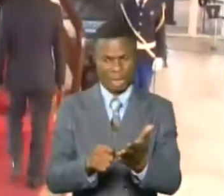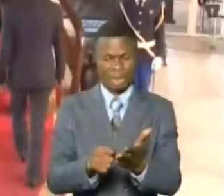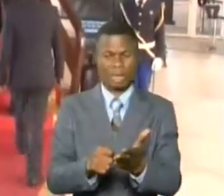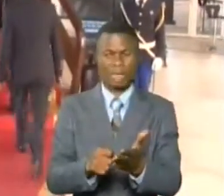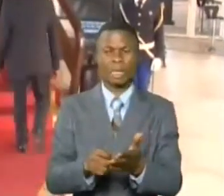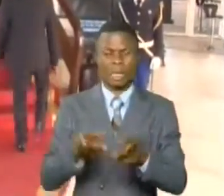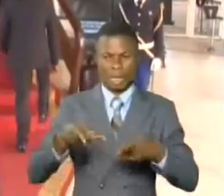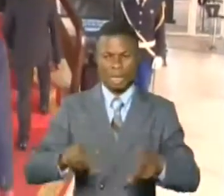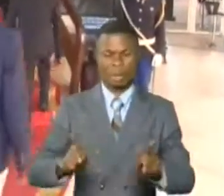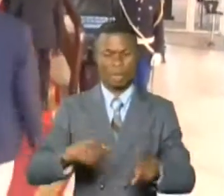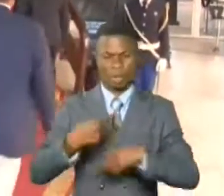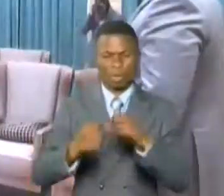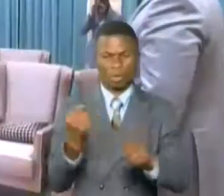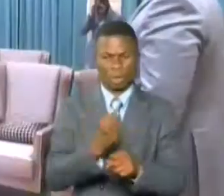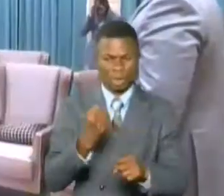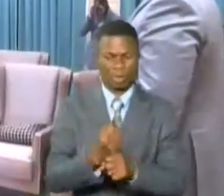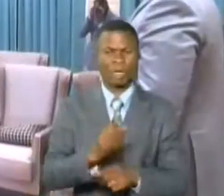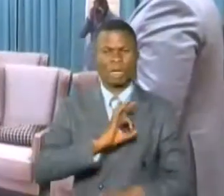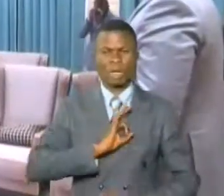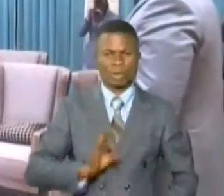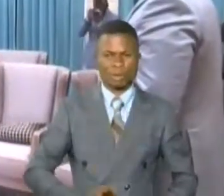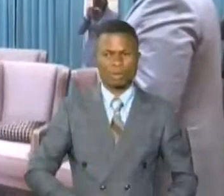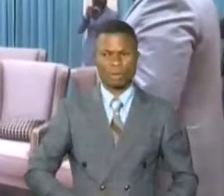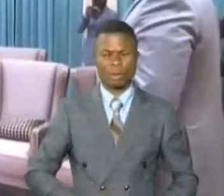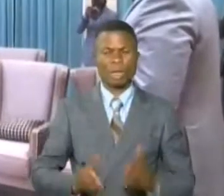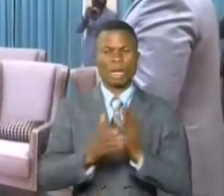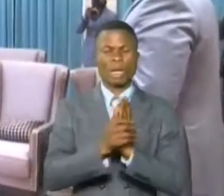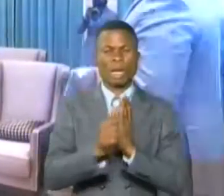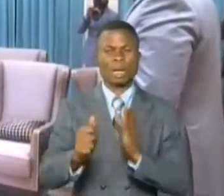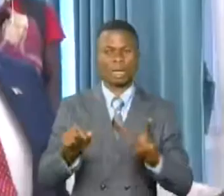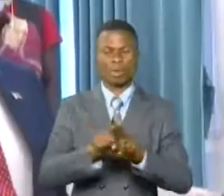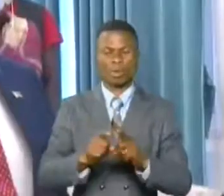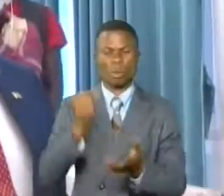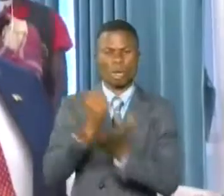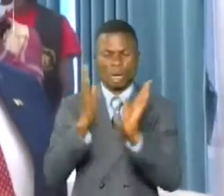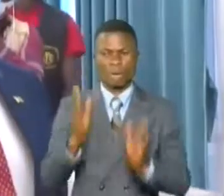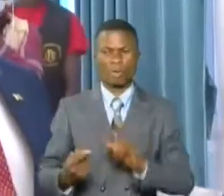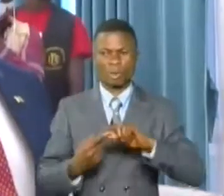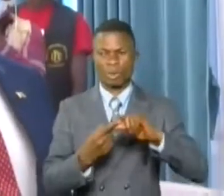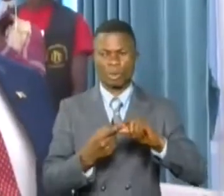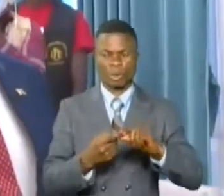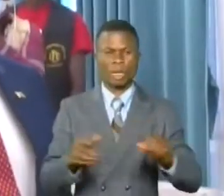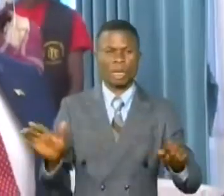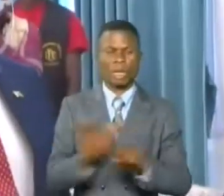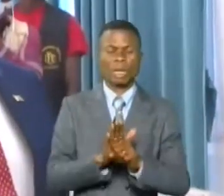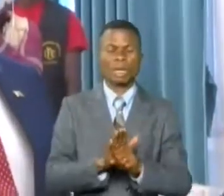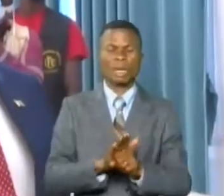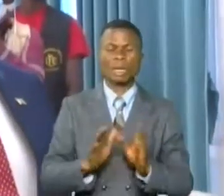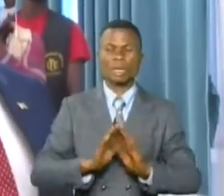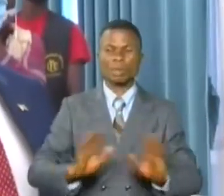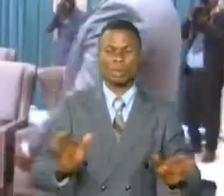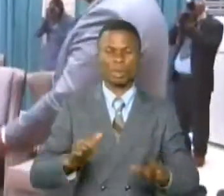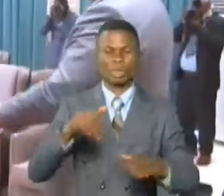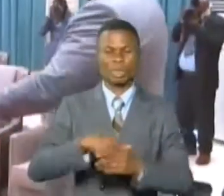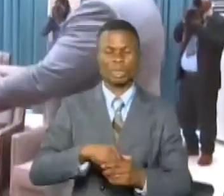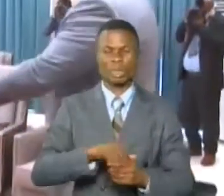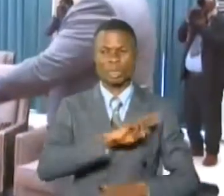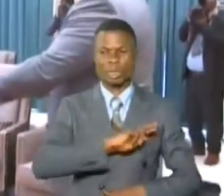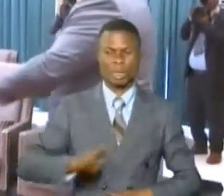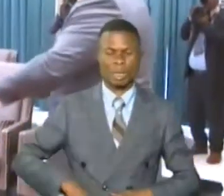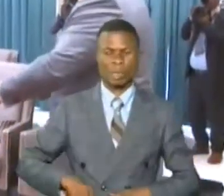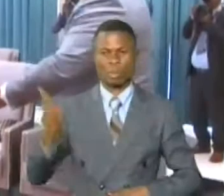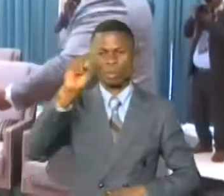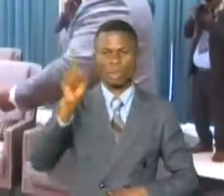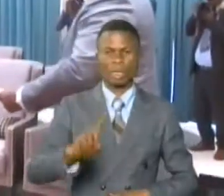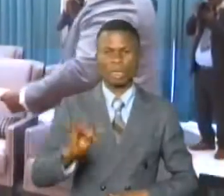chef de l'État Félix-Antoine Tshisekedi Tshilombo en qualité d'ambassadeur extraordinaire et plénipotentiaire de la République du Zimbabwe en